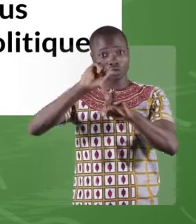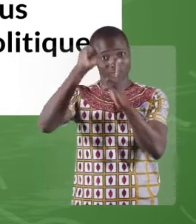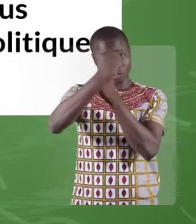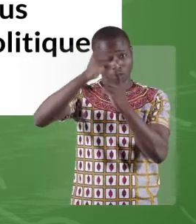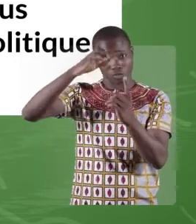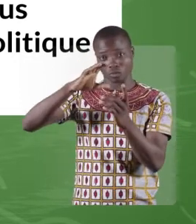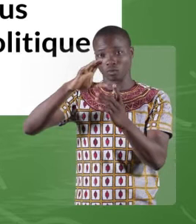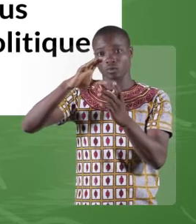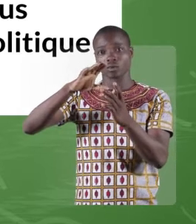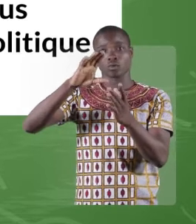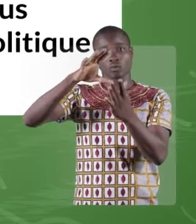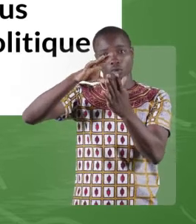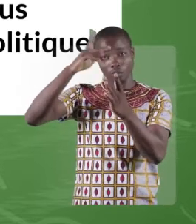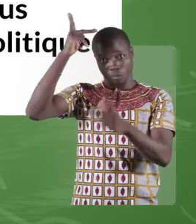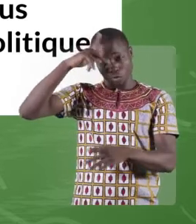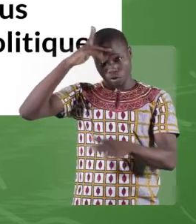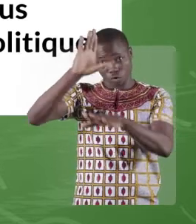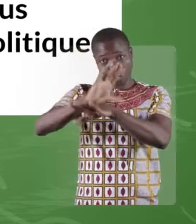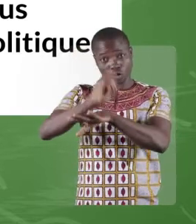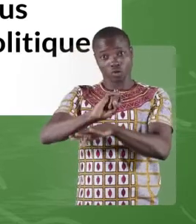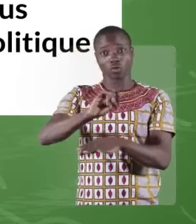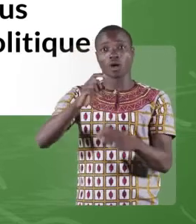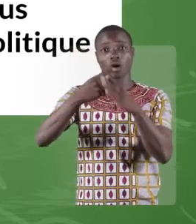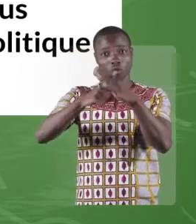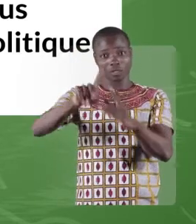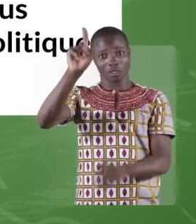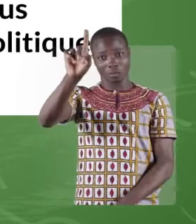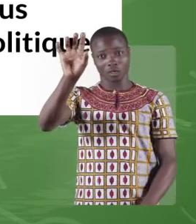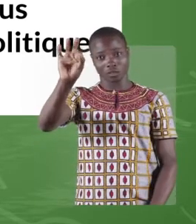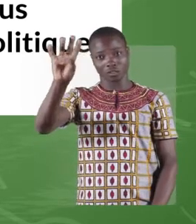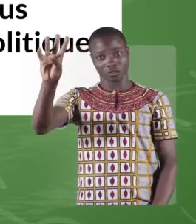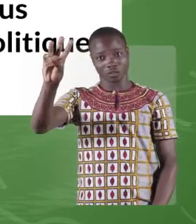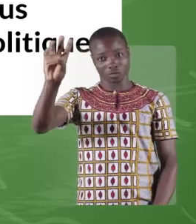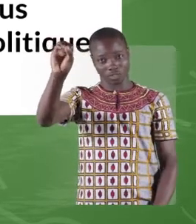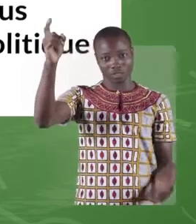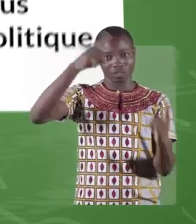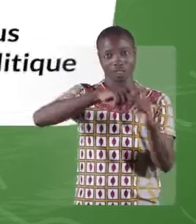politique en Côte d'Ivoire de 1960 à 1990.